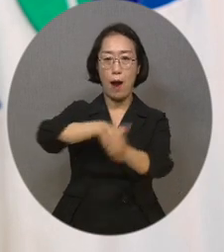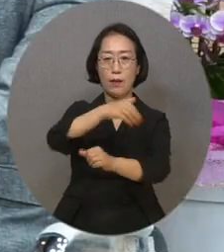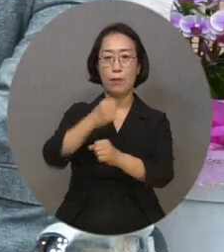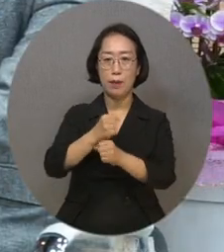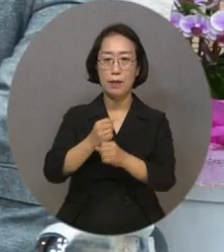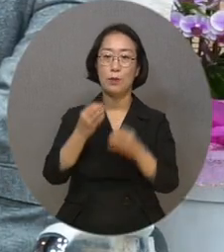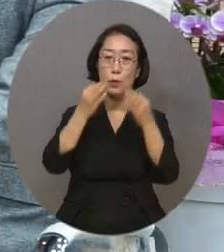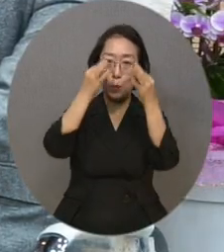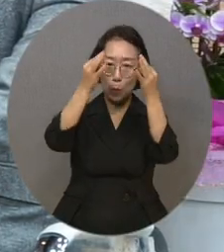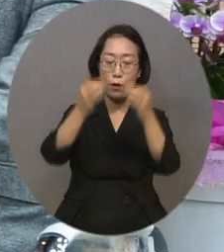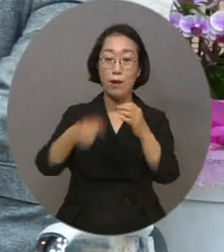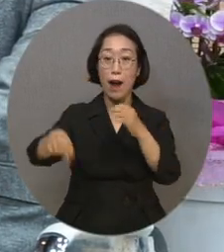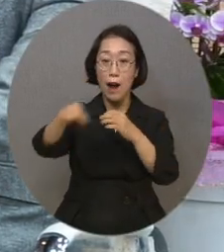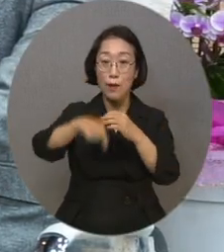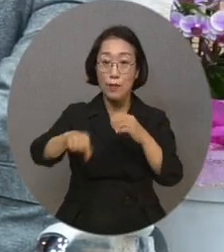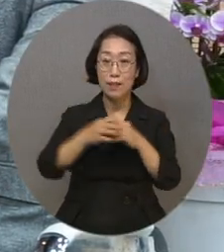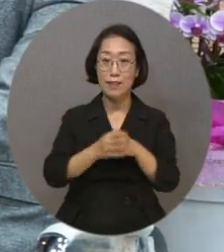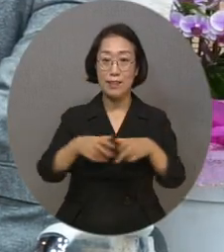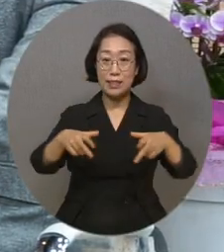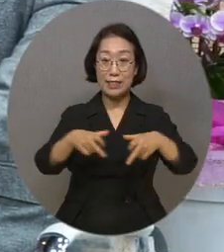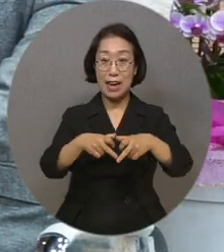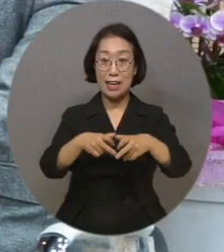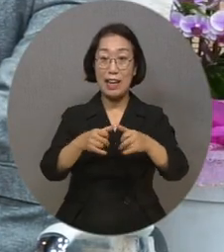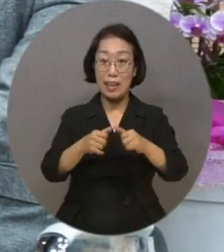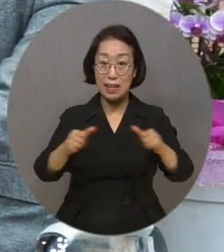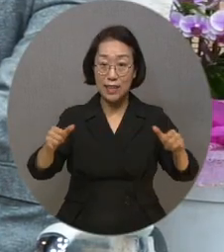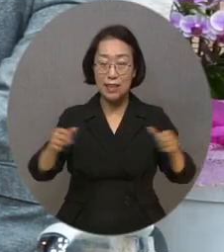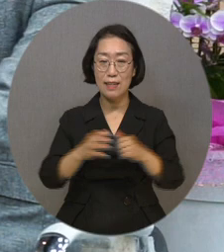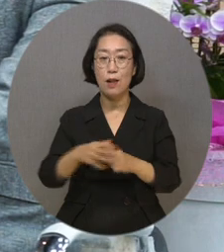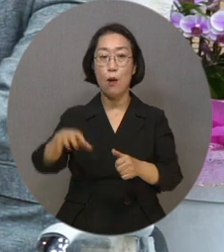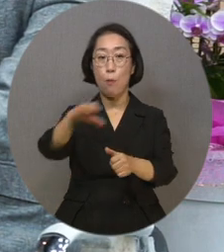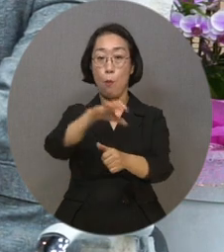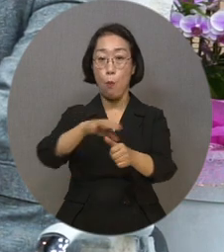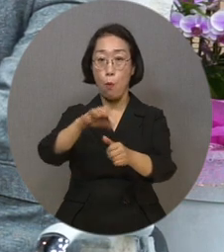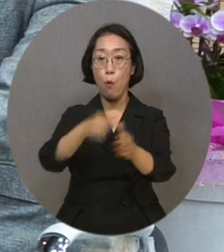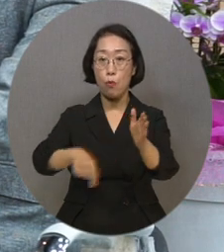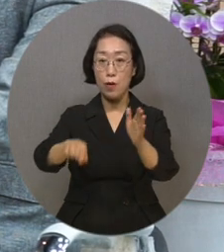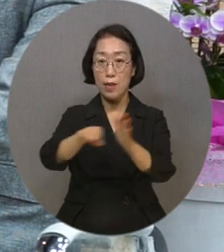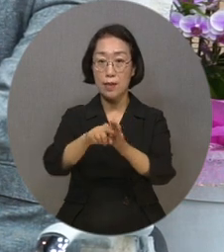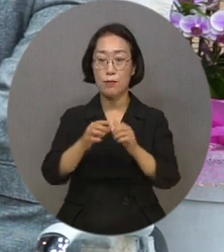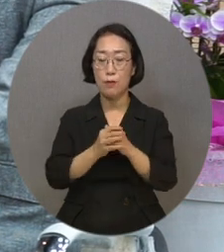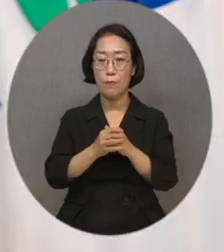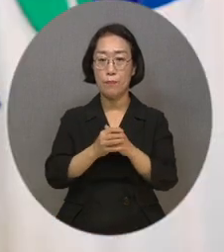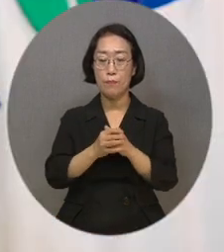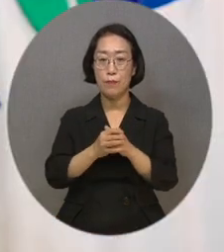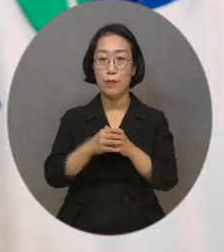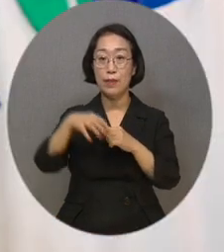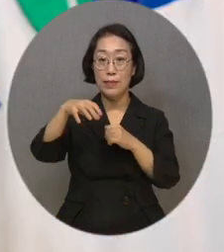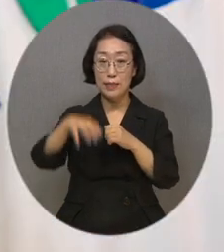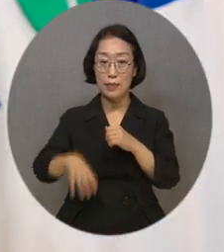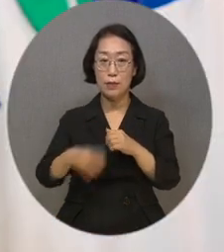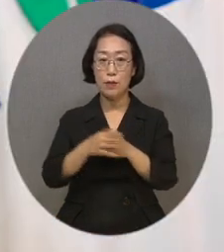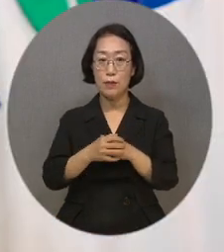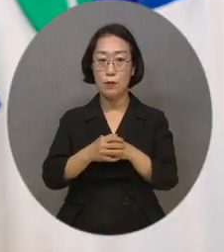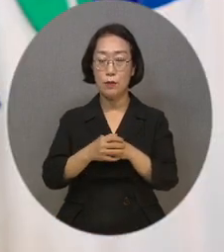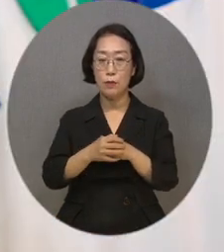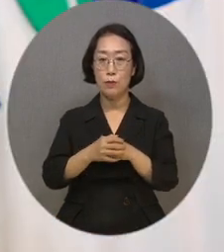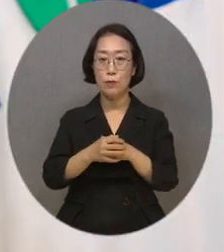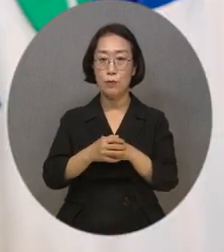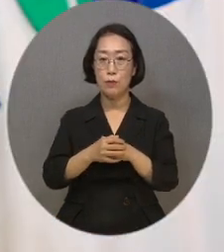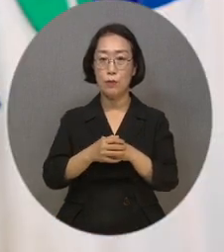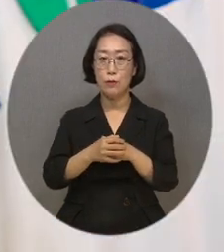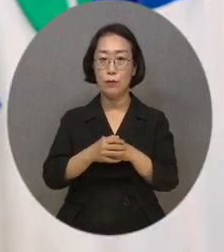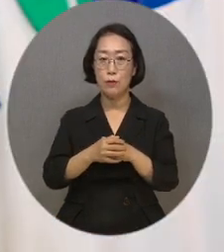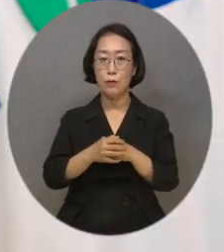있습니다. 이제 그 중에서도 이제 장애인들의 이제 보호를 위해서 이제 저희 그 군에서 이제 돈에 처음으로